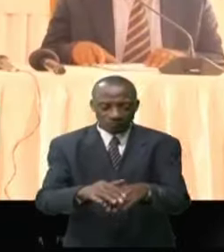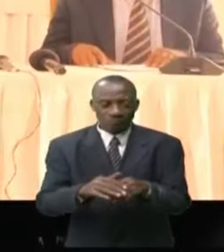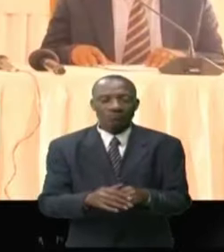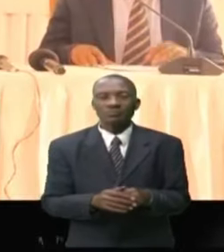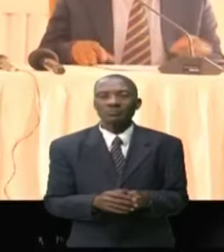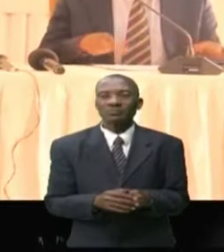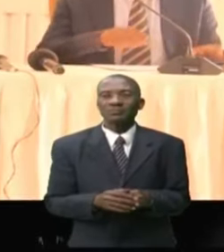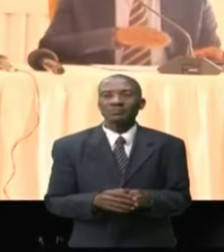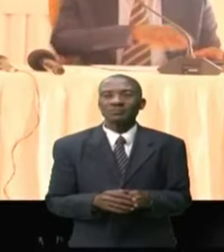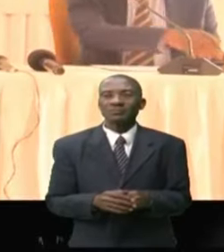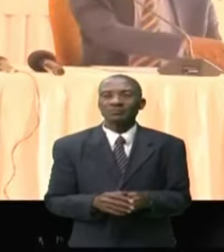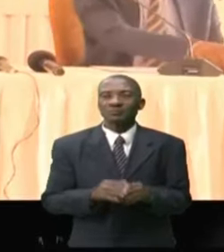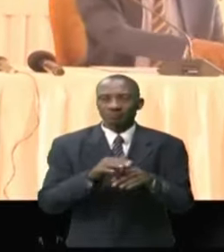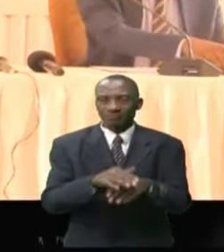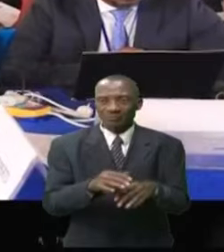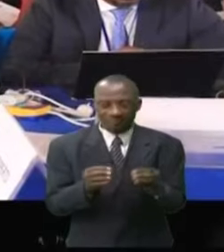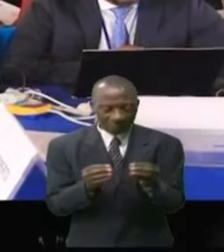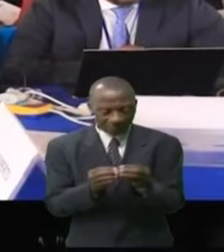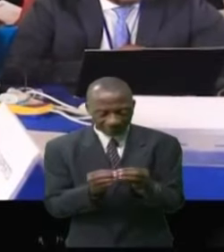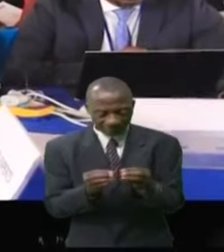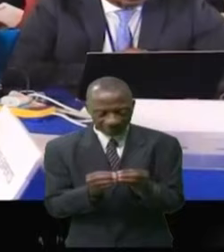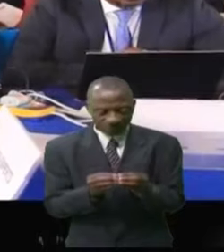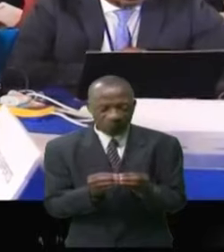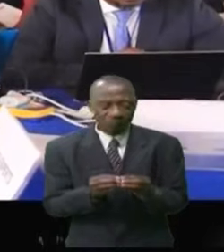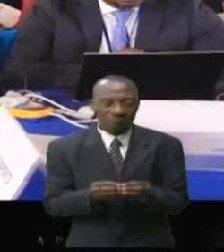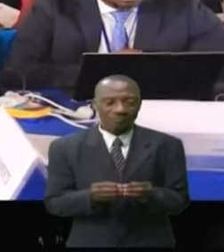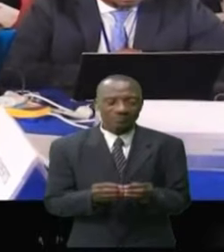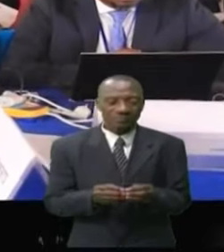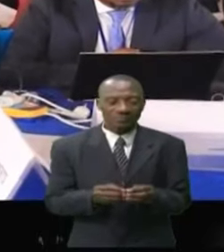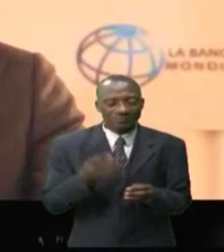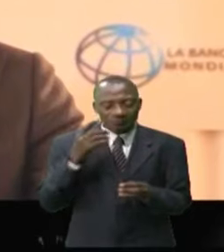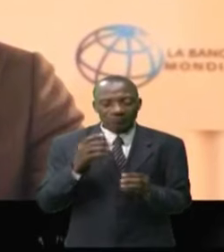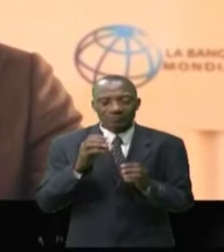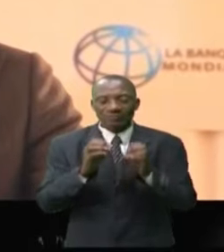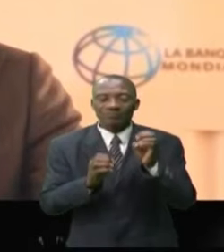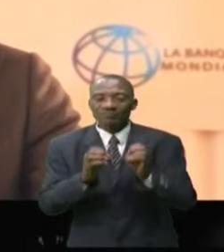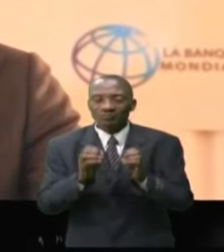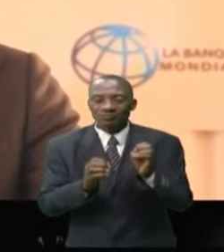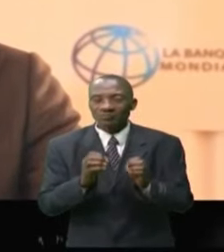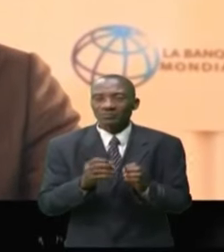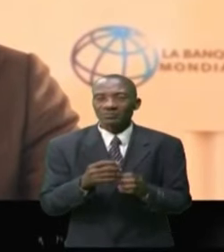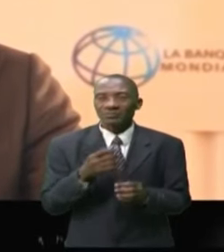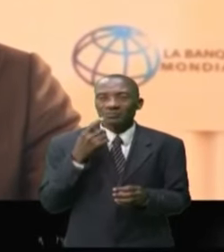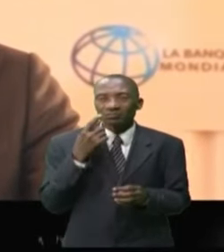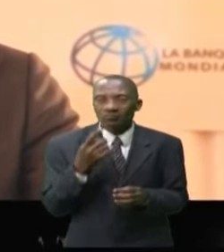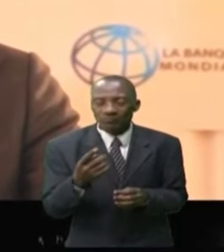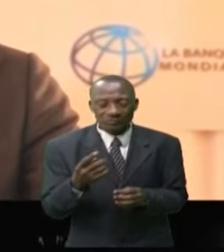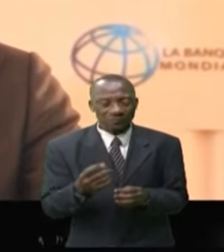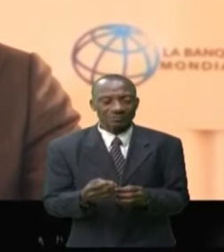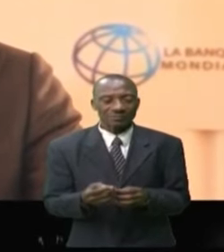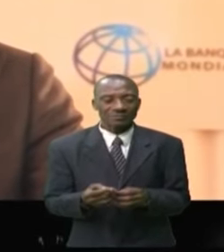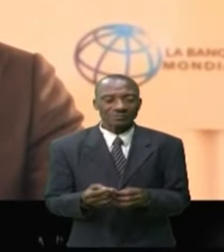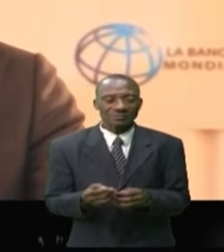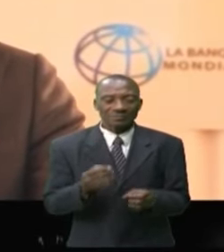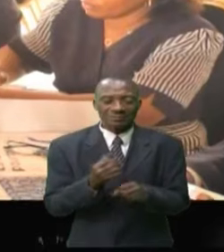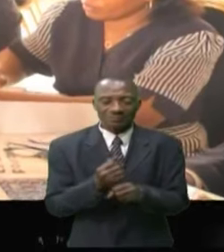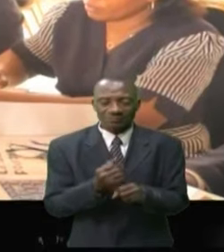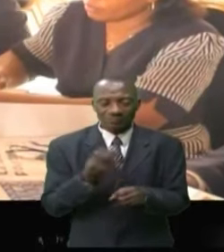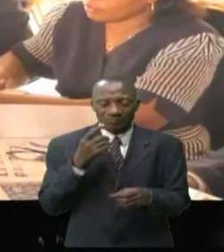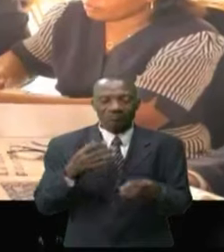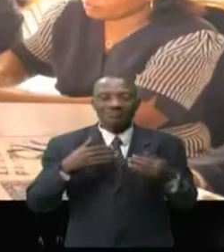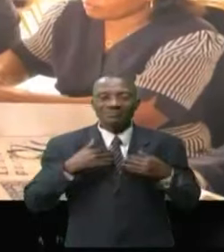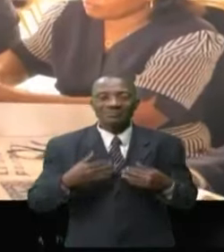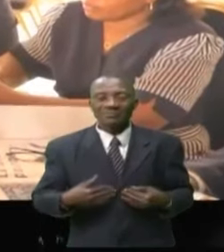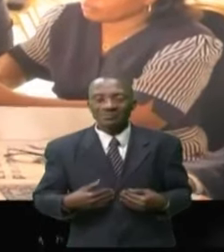atteint par la République démocratique du Congo dans la mise en œuvre du Règlement sanitaire international RC et actuellement au centre de